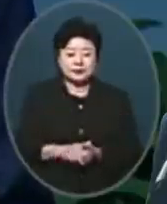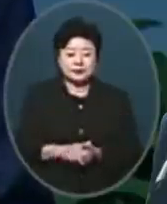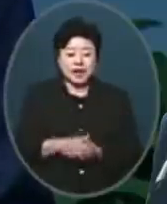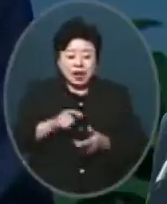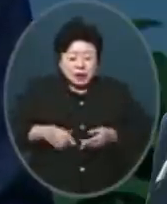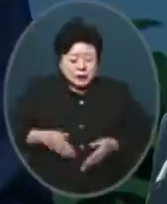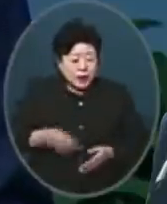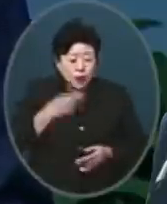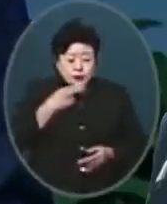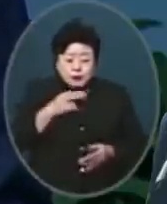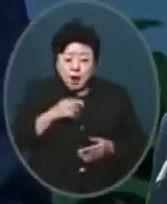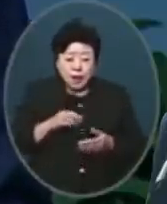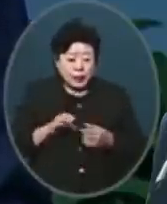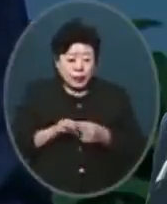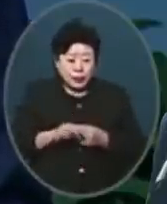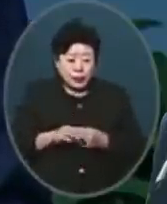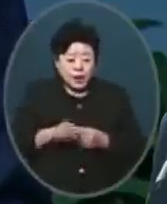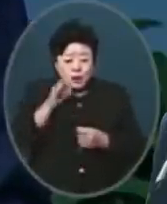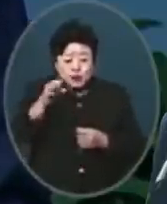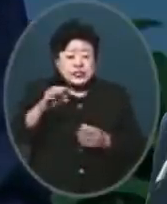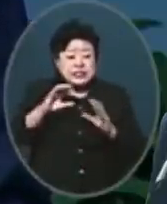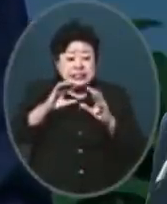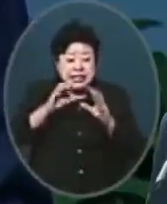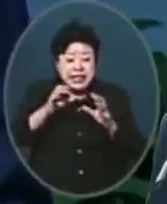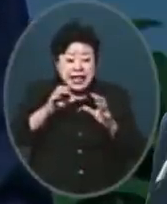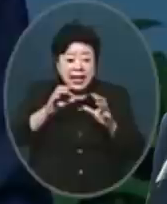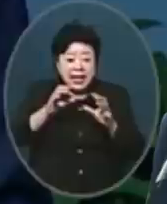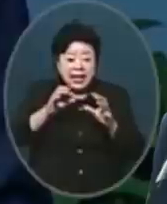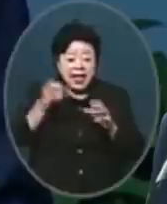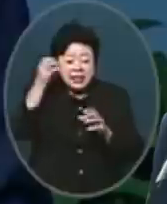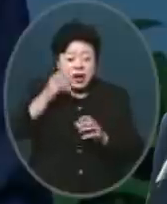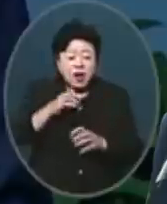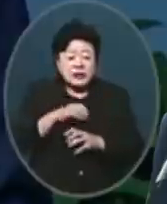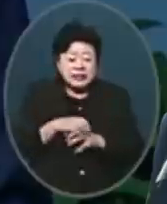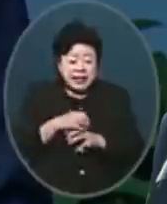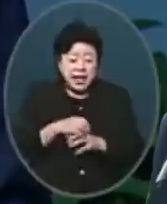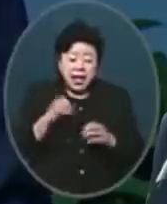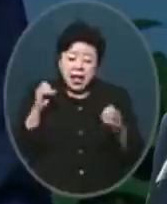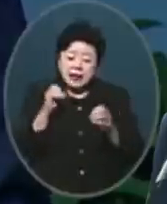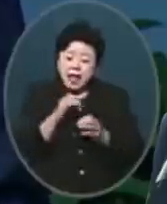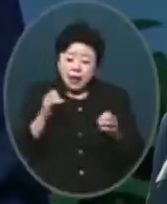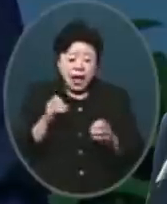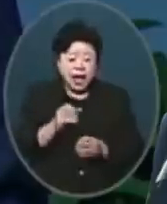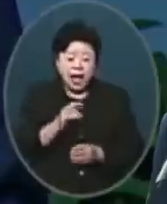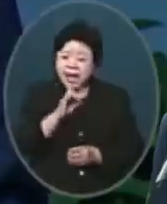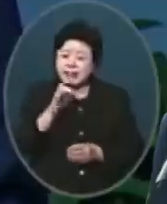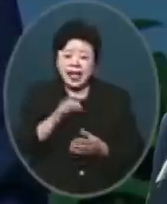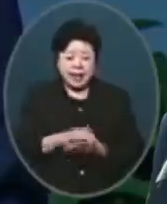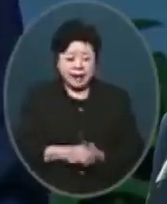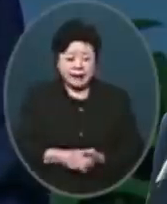거듭나지 않은 사람은 물질 세계에서 영적인 세계와 대화가 전혀 안 됩니다.